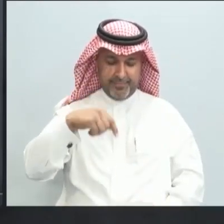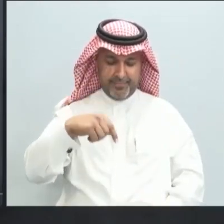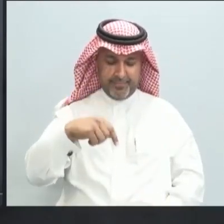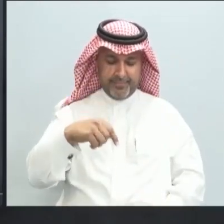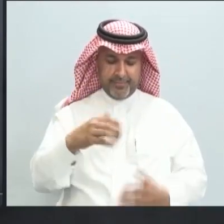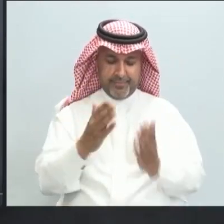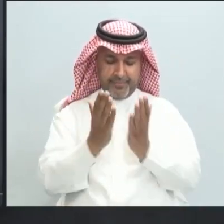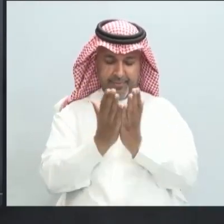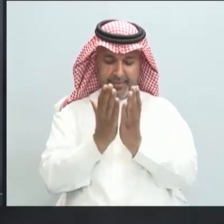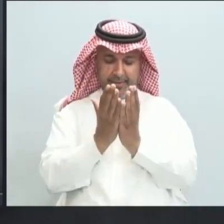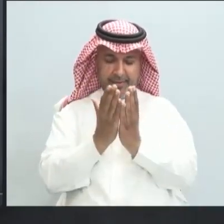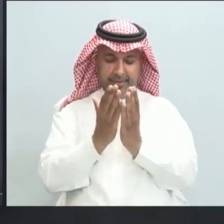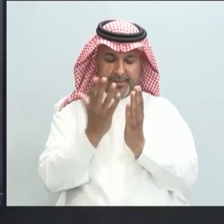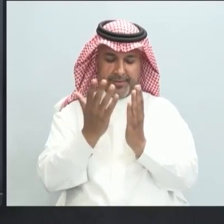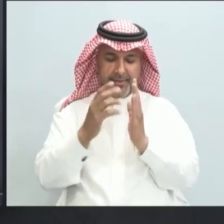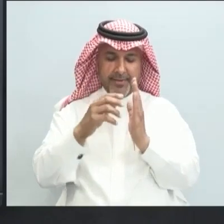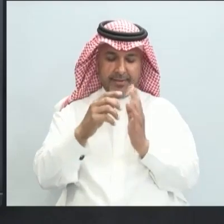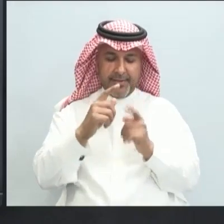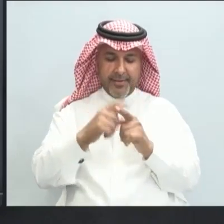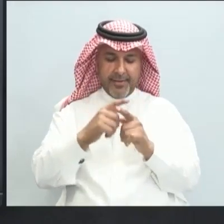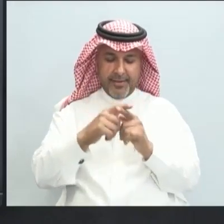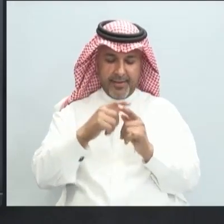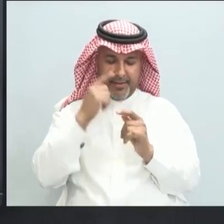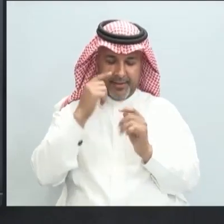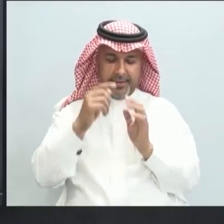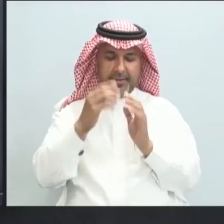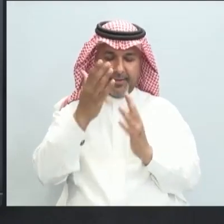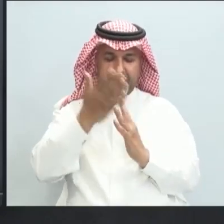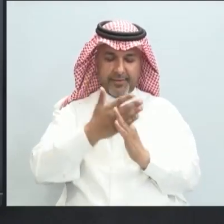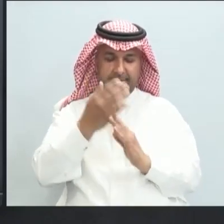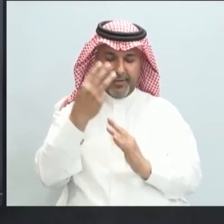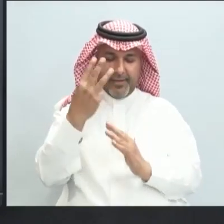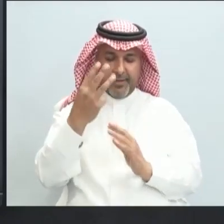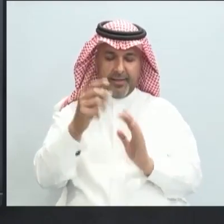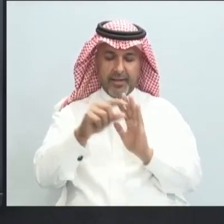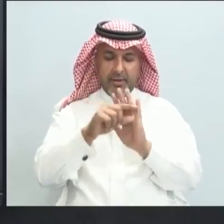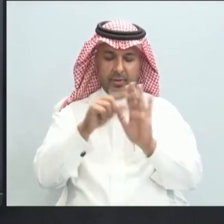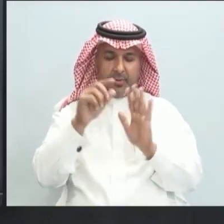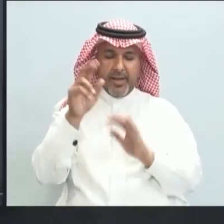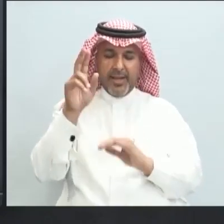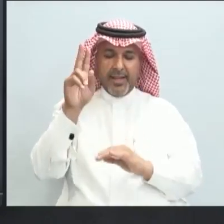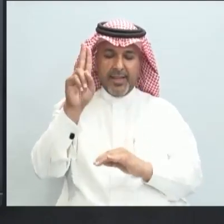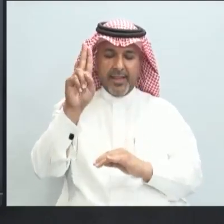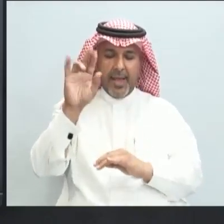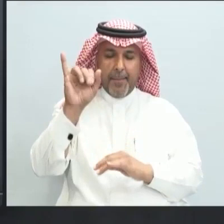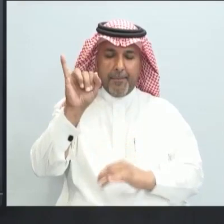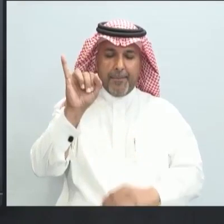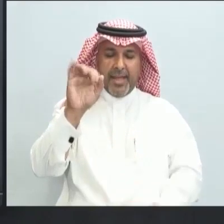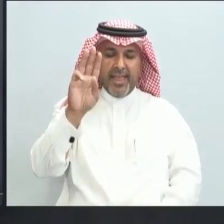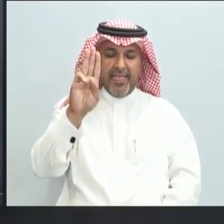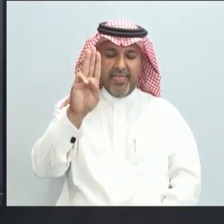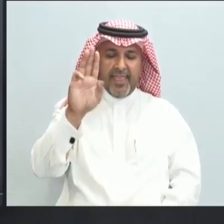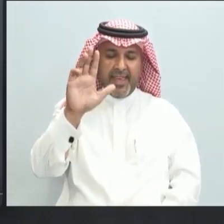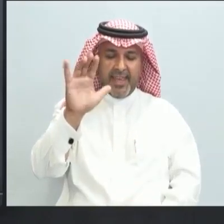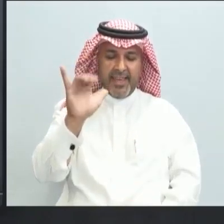المقرر رياضيات الصف الثاني ثانوي الفصل الدراسي الثالث درس تمثيل الدوال المثلثية بيانياً.